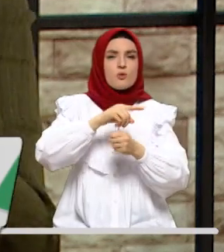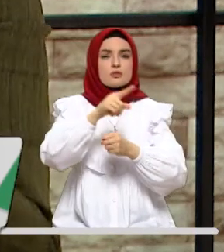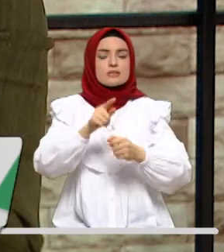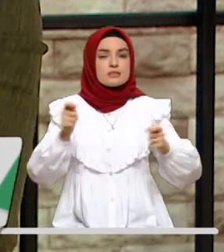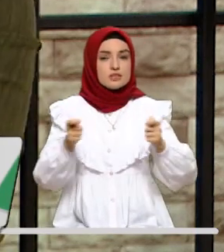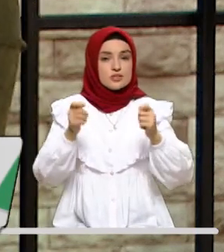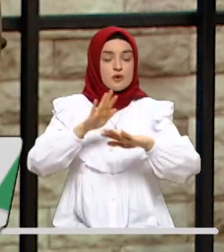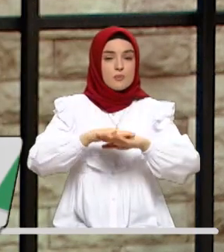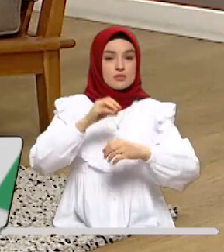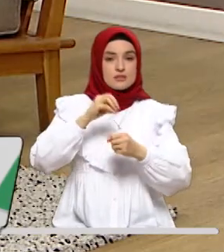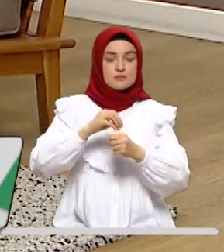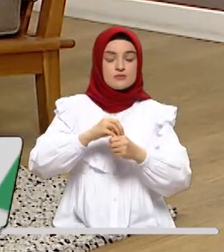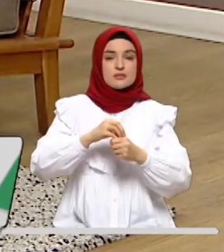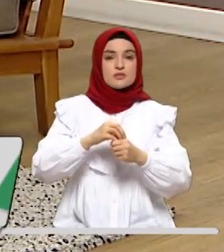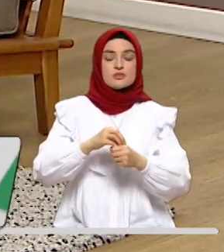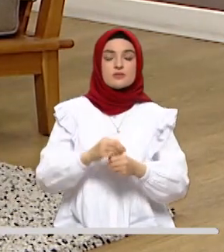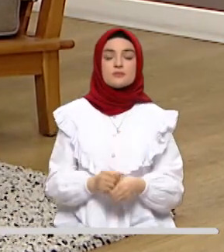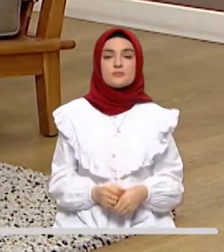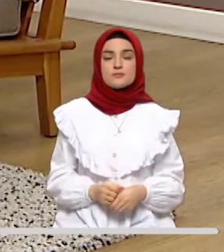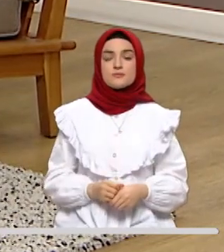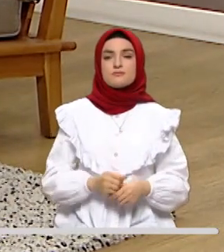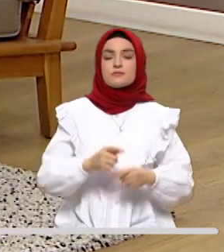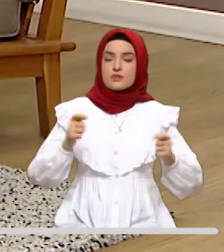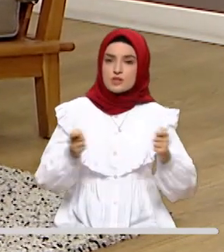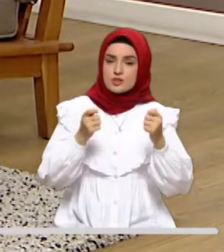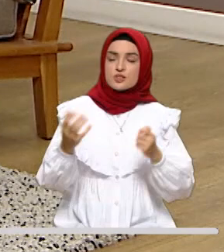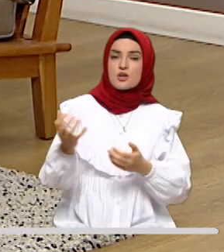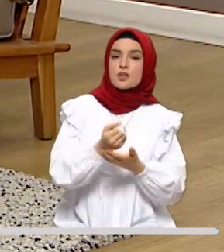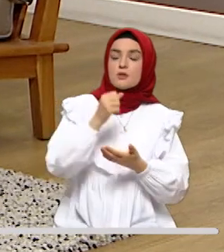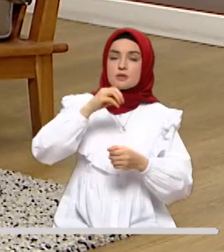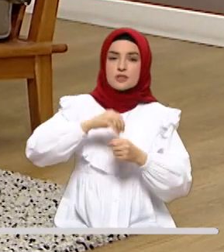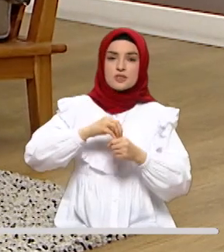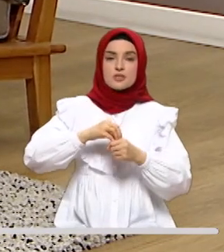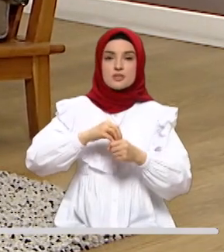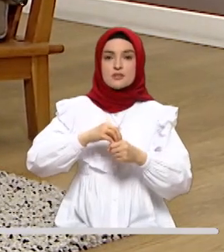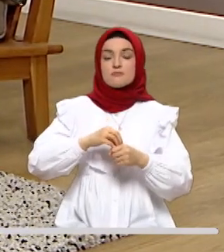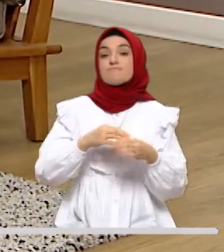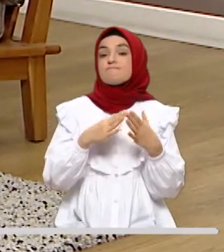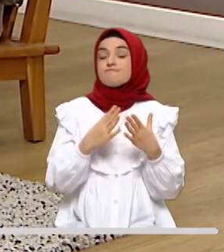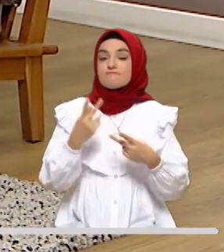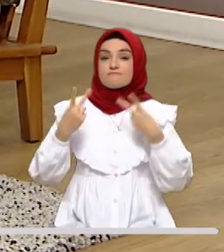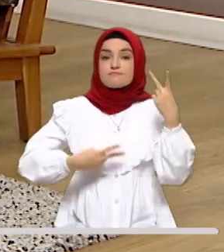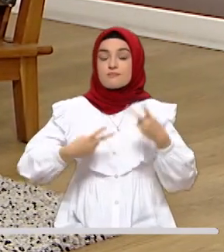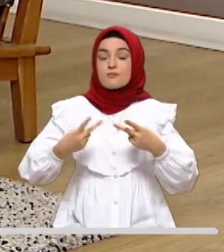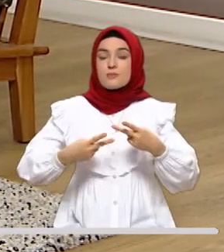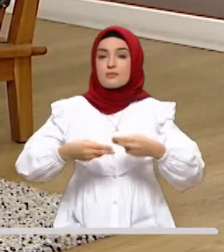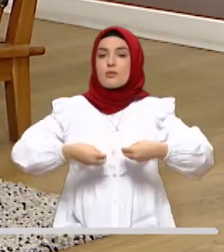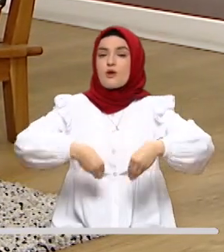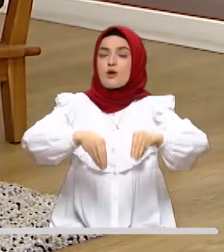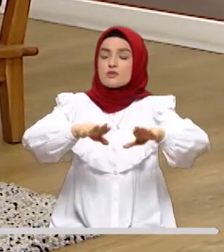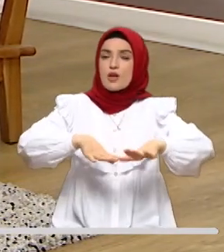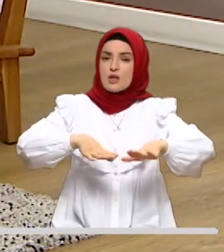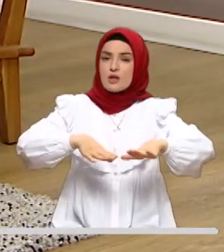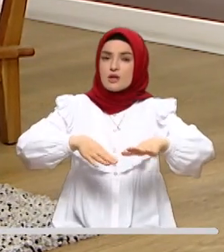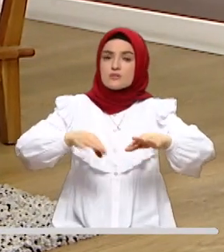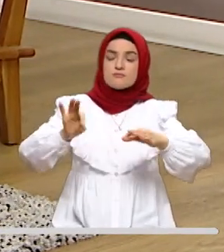bir altın bilezik kazanmaları için, bir el emeği, göz nuru dökmeleri için kimi zaman halı ördürüyor, dokumalar